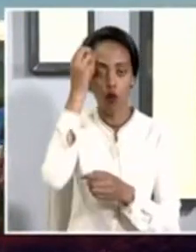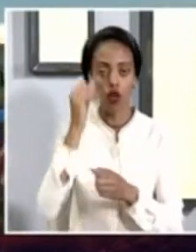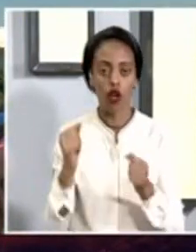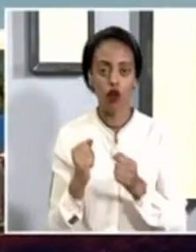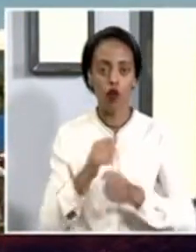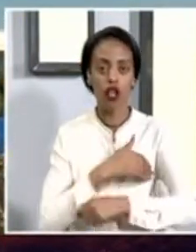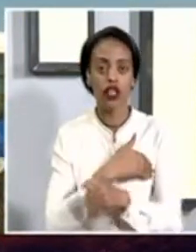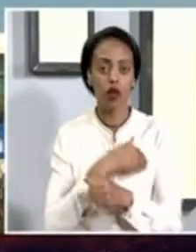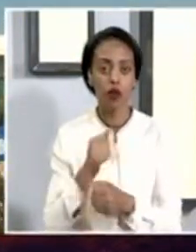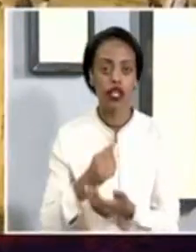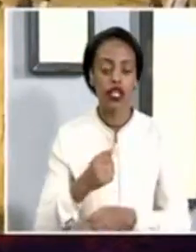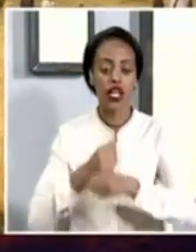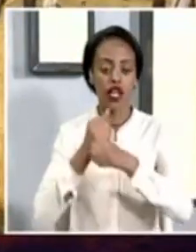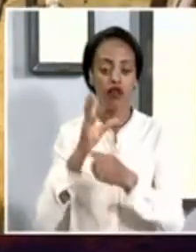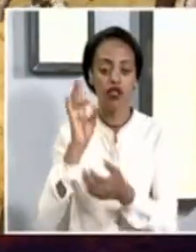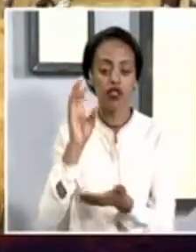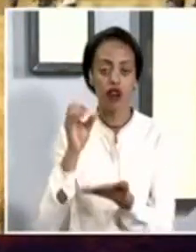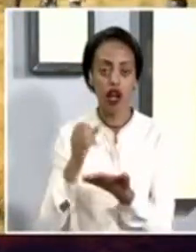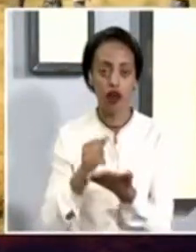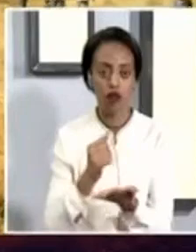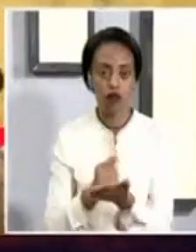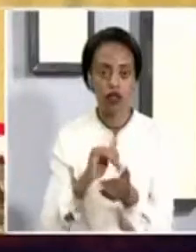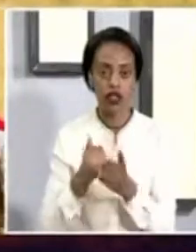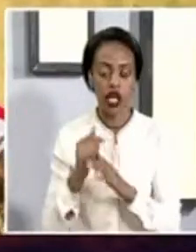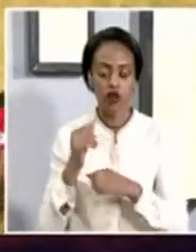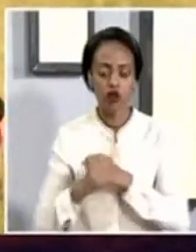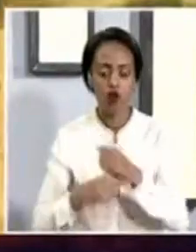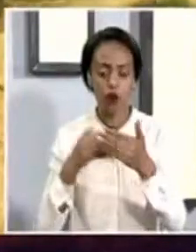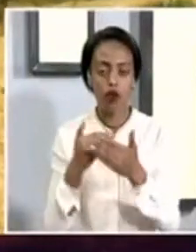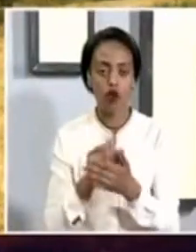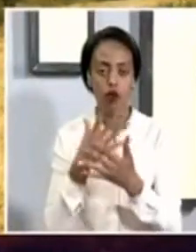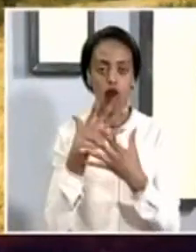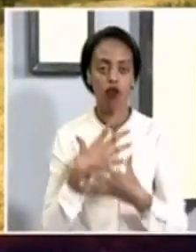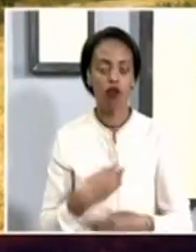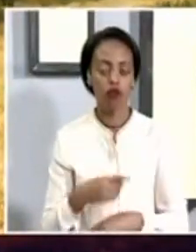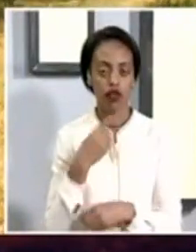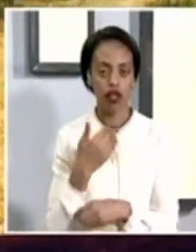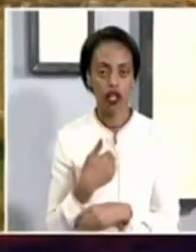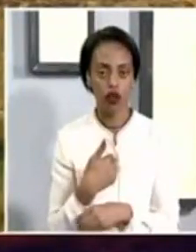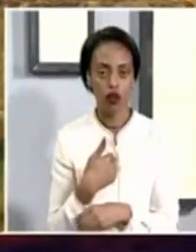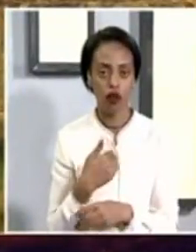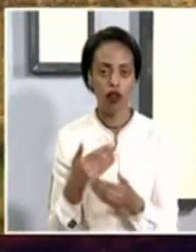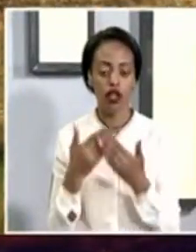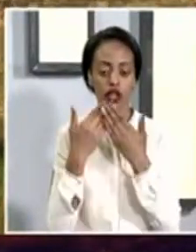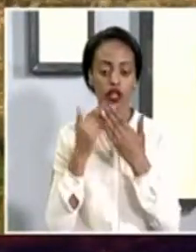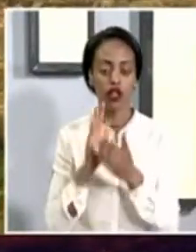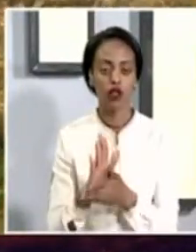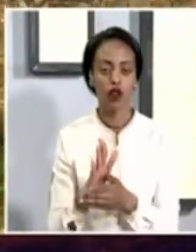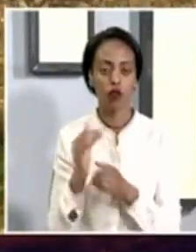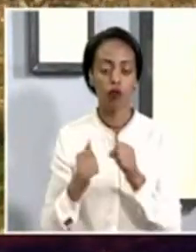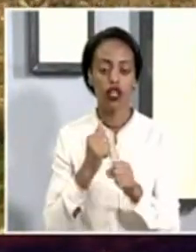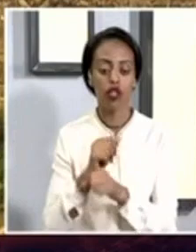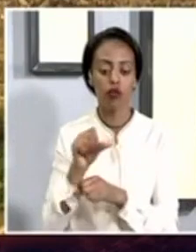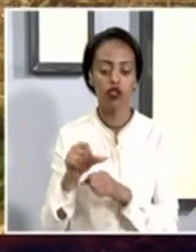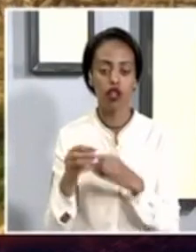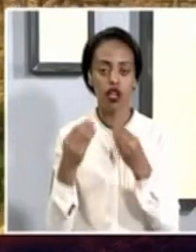تنبين دقفتي قان تامقال سبعا درتاقنام ابتشن كان بسيحوم افوي كبلا جيرو منيوم يغنيخو ادمين